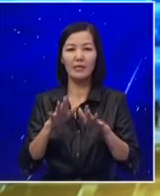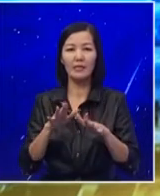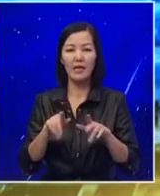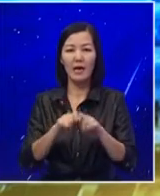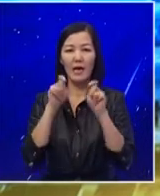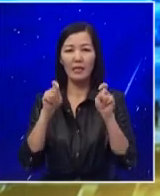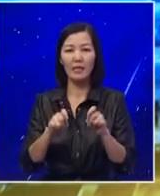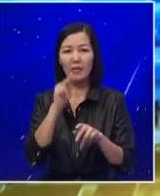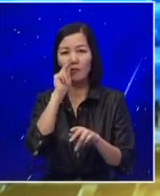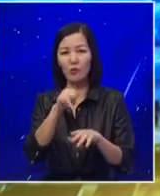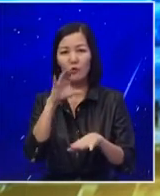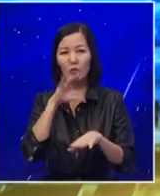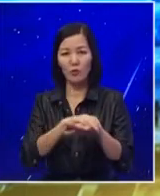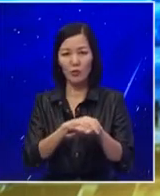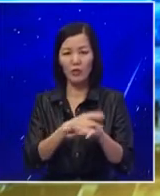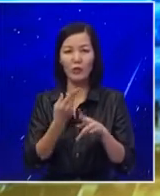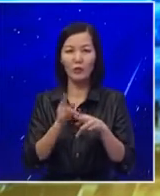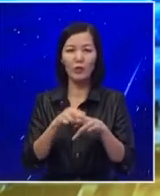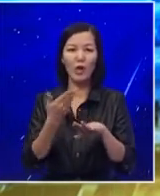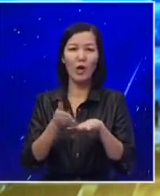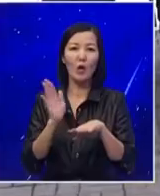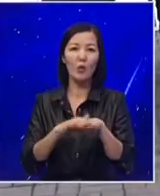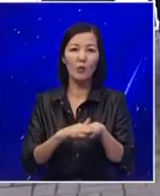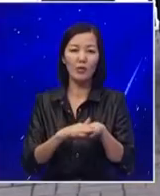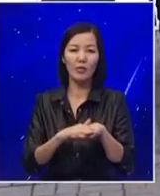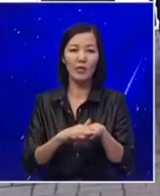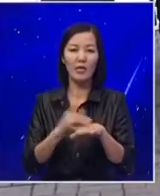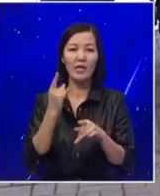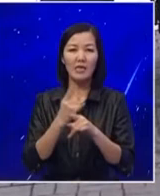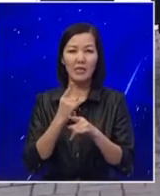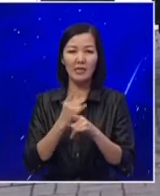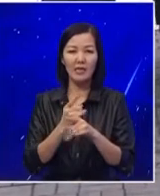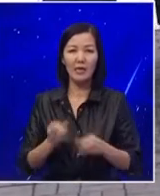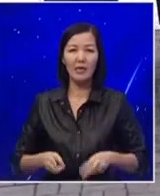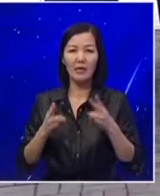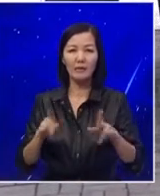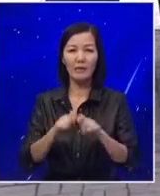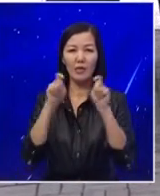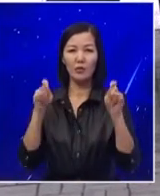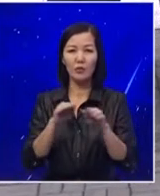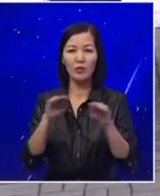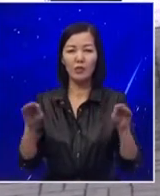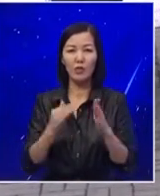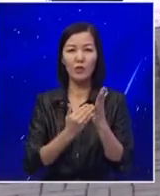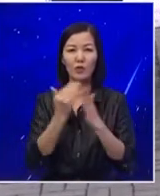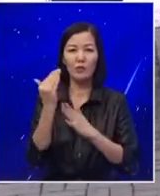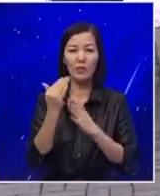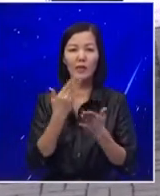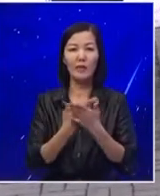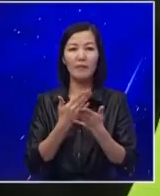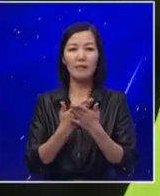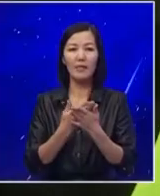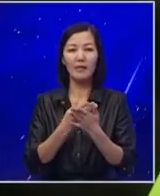іс анықталып, күдіктілер құрықталған. Сондай-ақ ауыр аса қасақана жасаған қылмысты ашу деңгейі едәуір